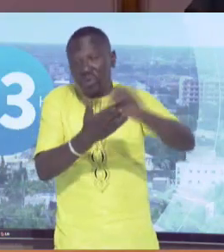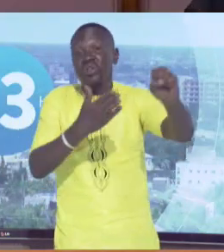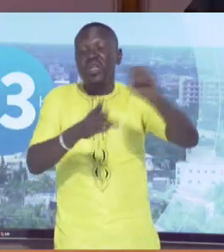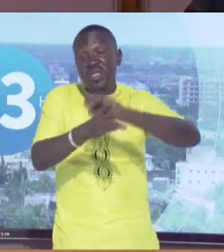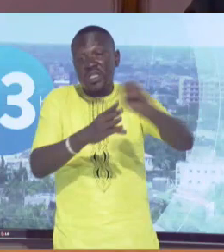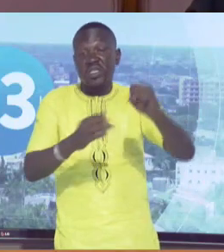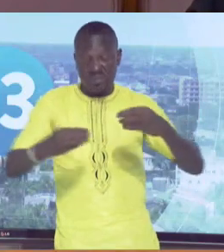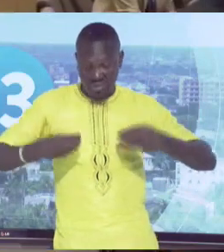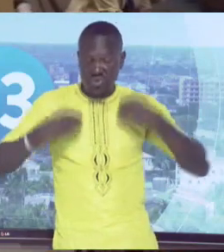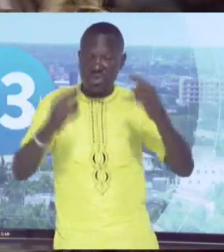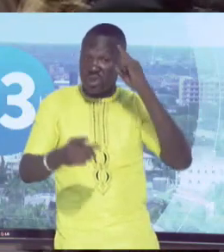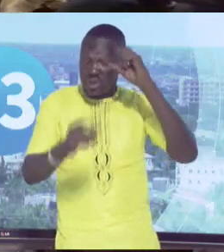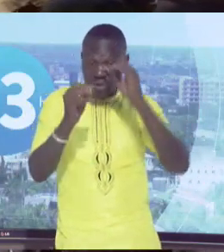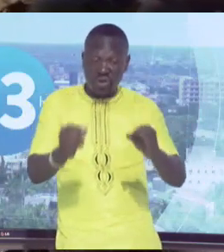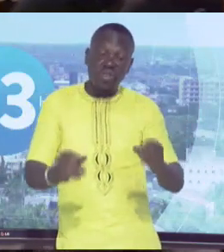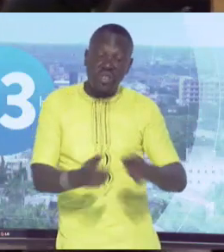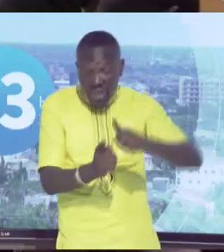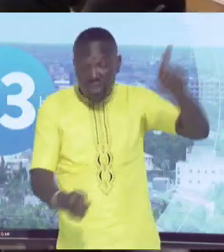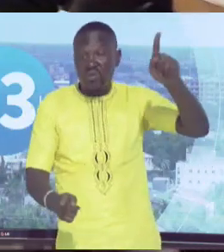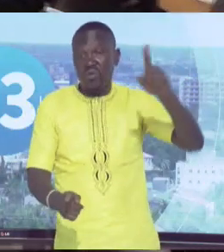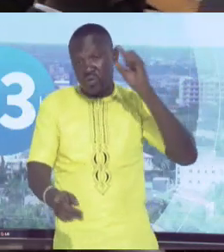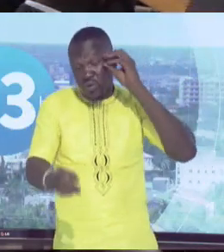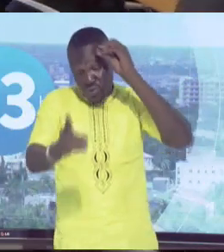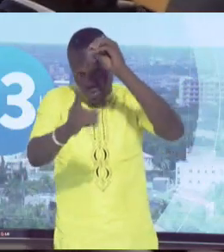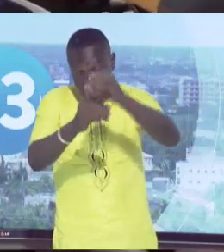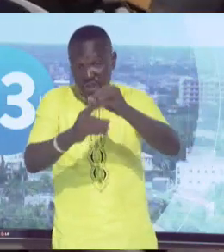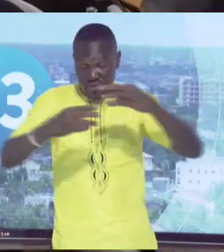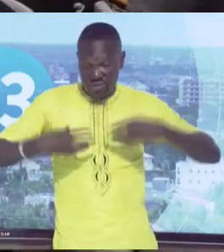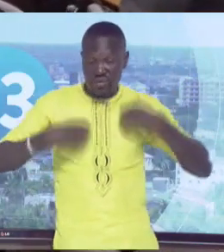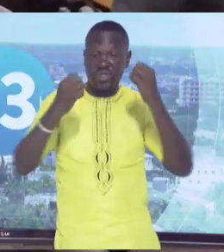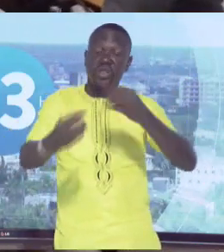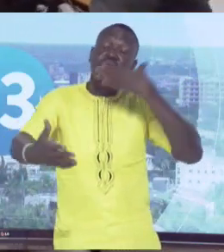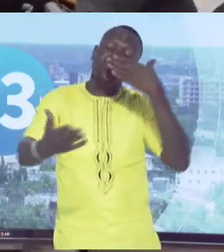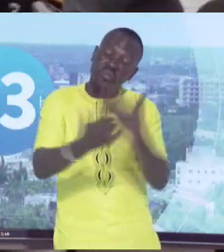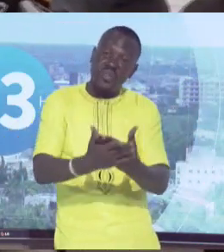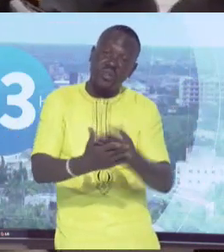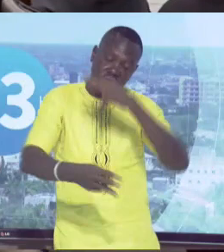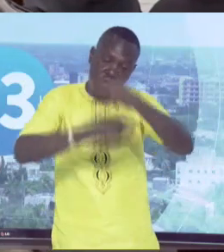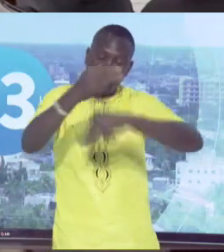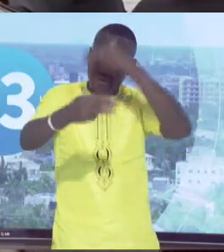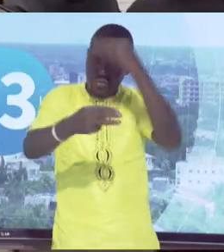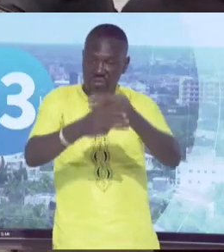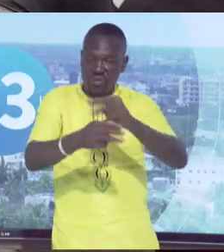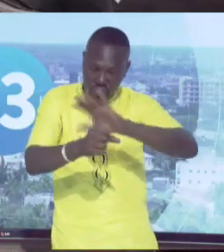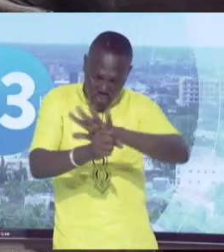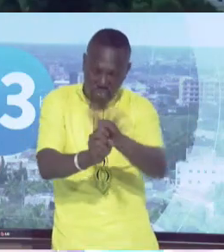ils s'engagent à leur élargir leur ambition pour la santé et le bien-être dans un monde post-Covid.